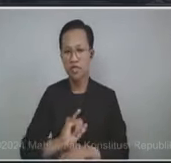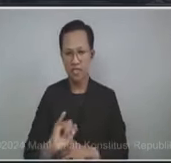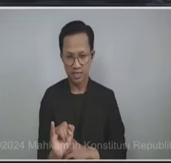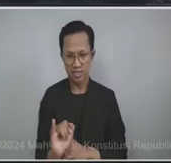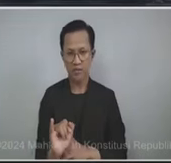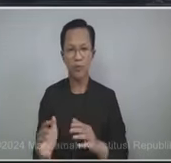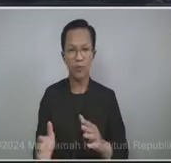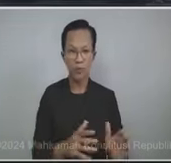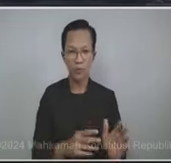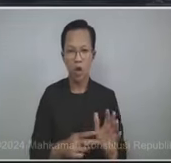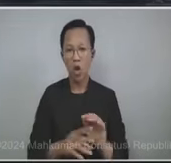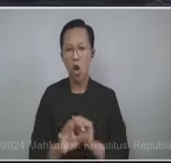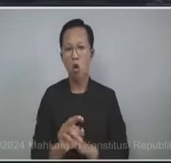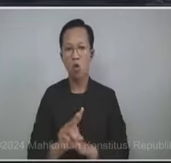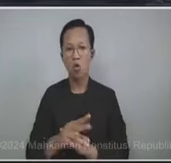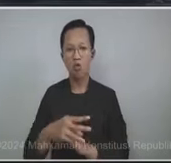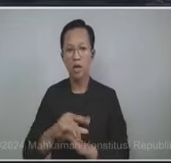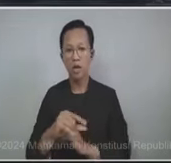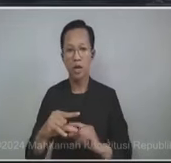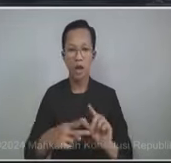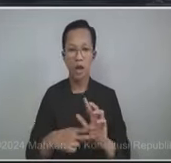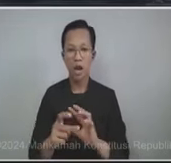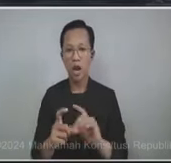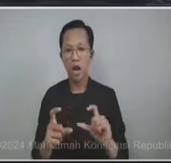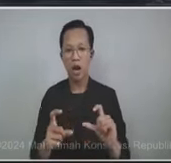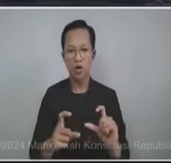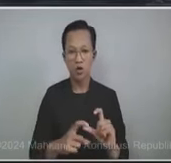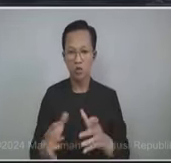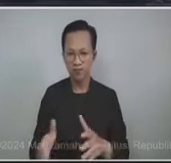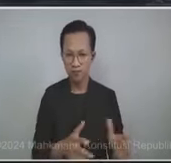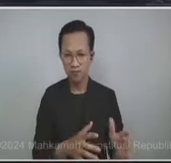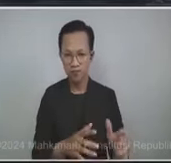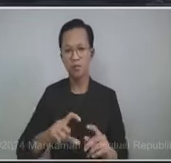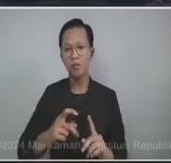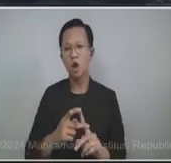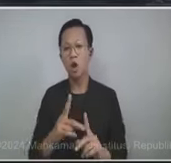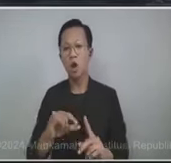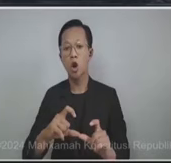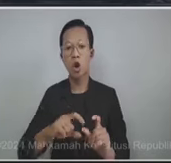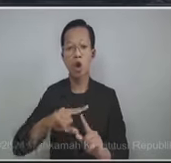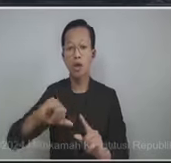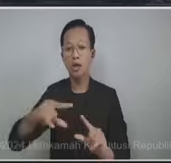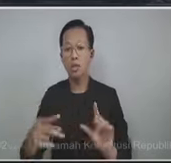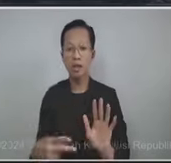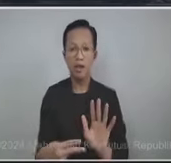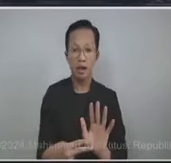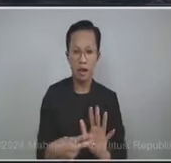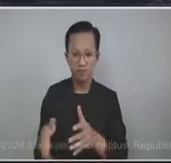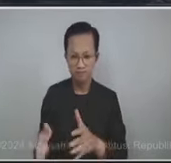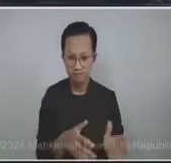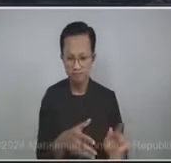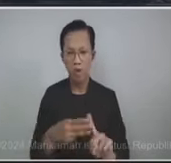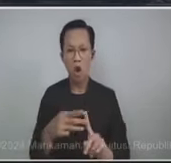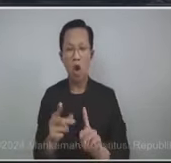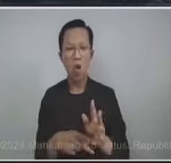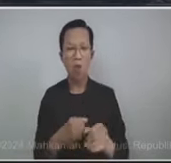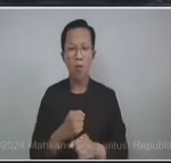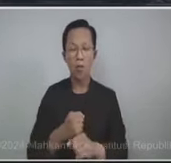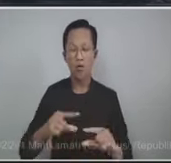kristianur Adrianus Sihite RD Ilham Maulana dan bunga Cantika para pemohon perkara nomor